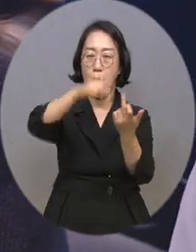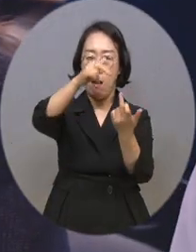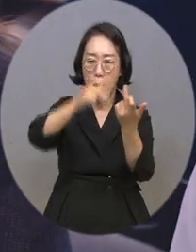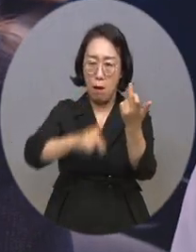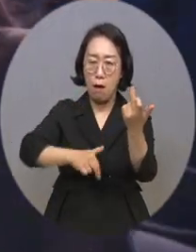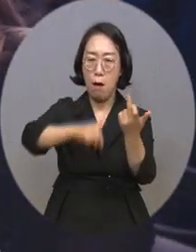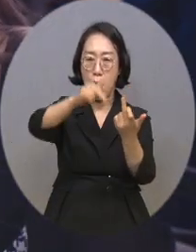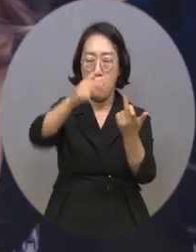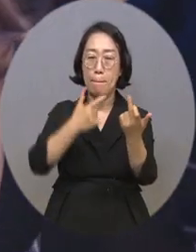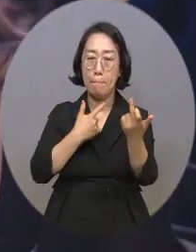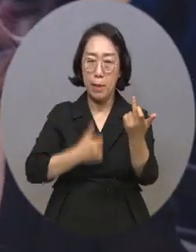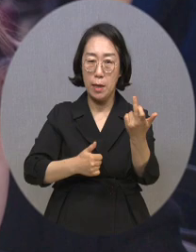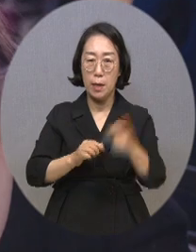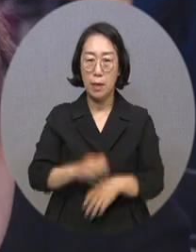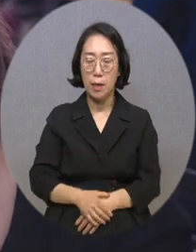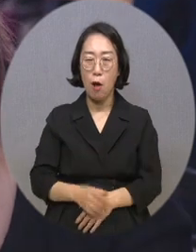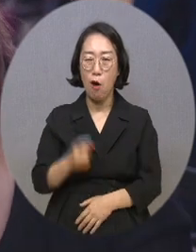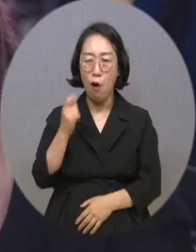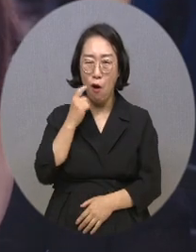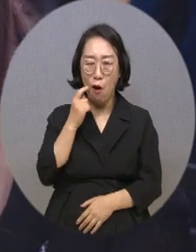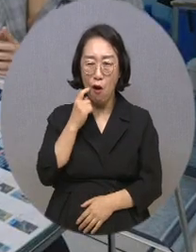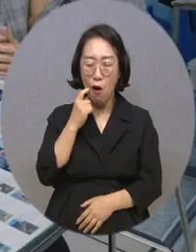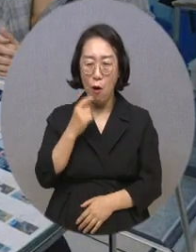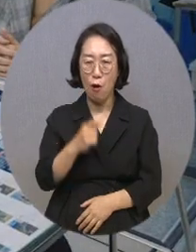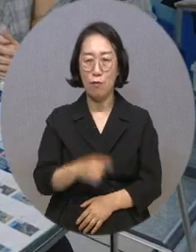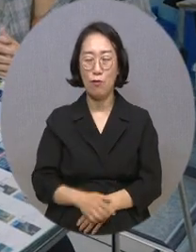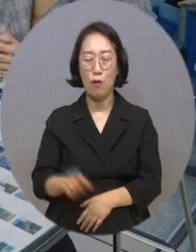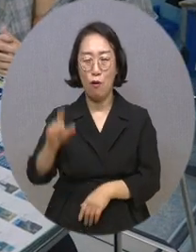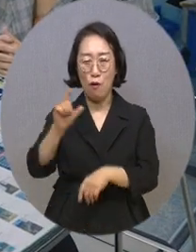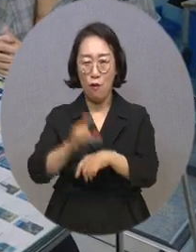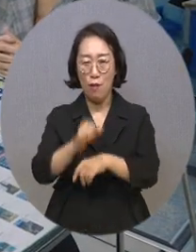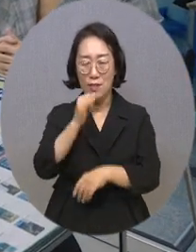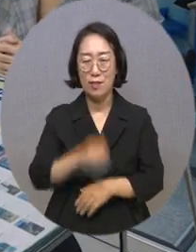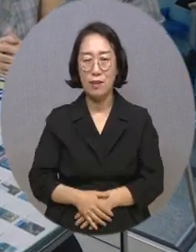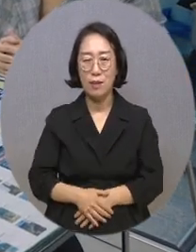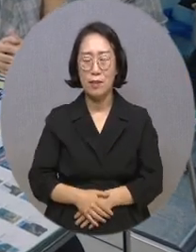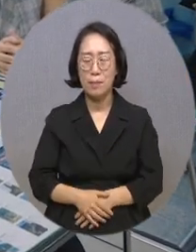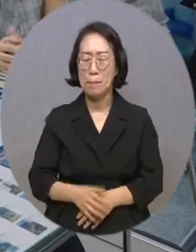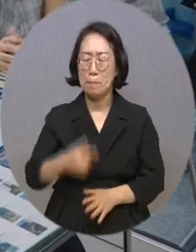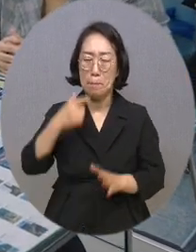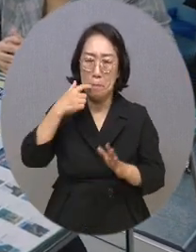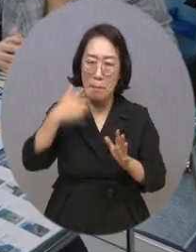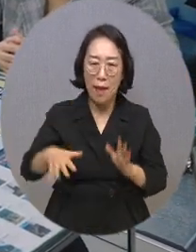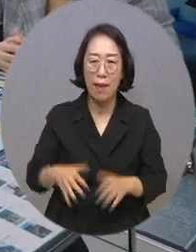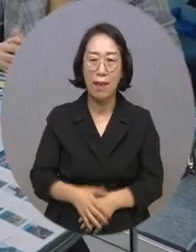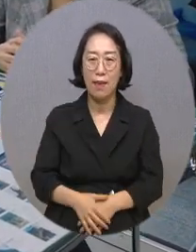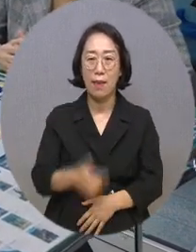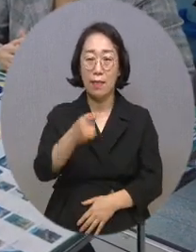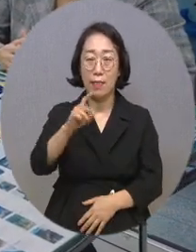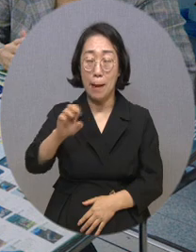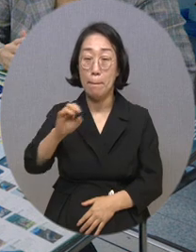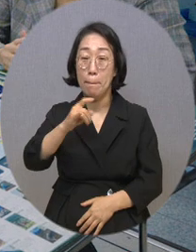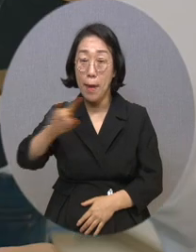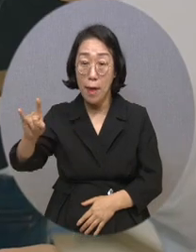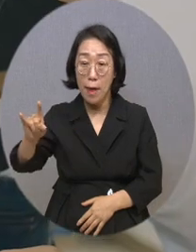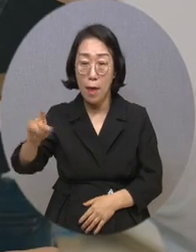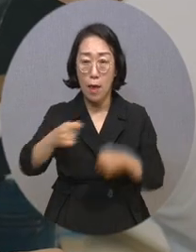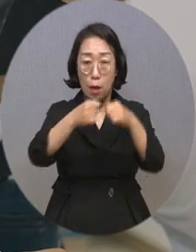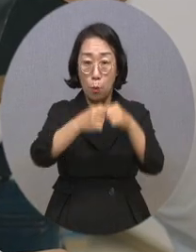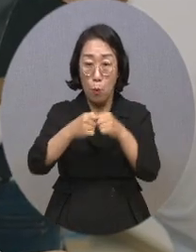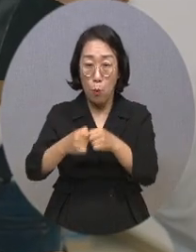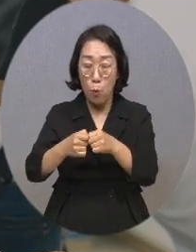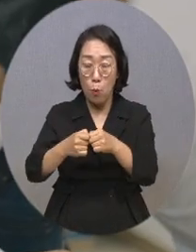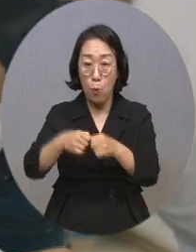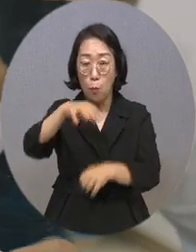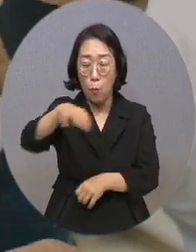진짜 500번. 나상도요. 저는 아직도 배고파요. 남해에는 아직도 알려지지 않은 이런